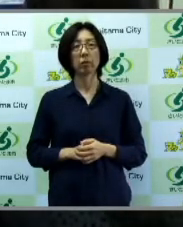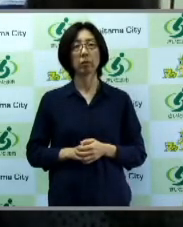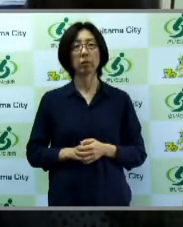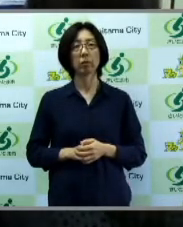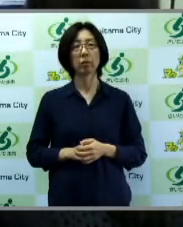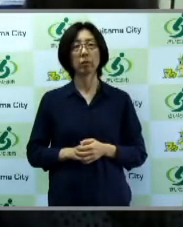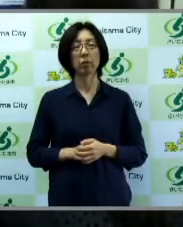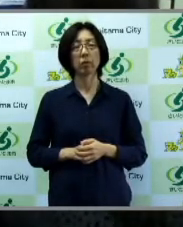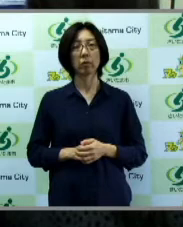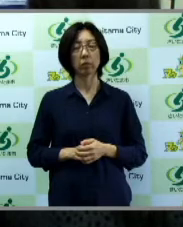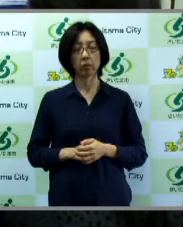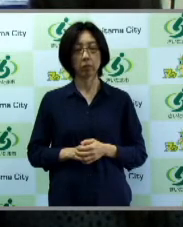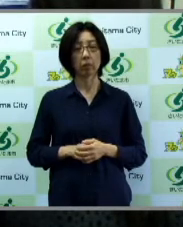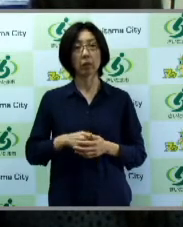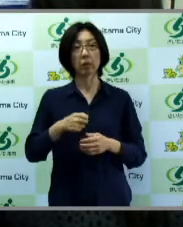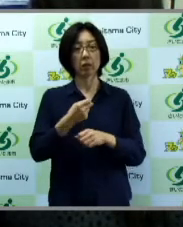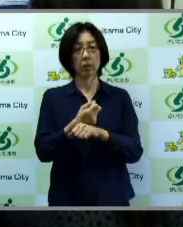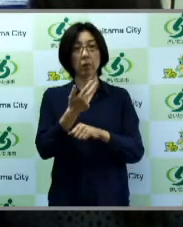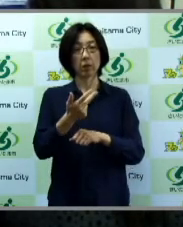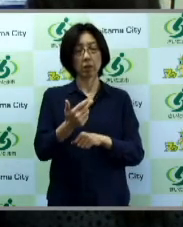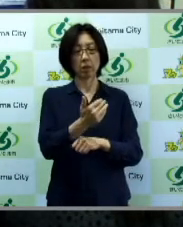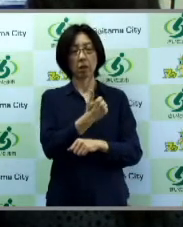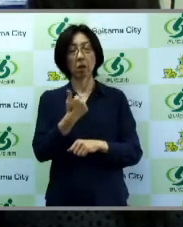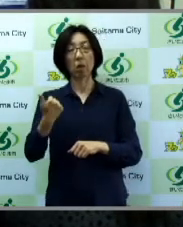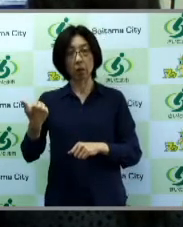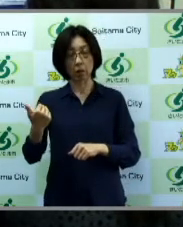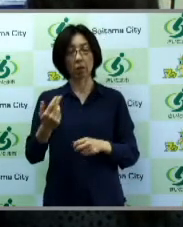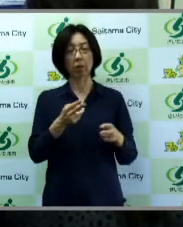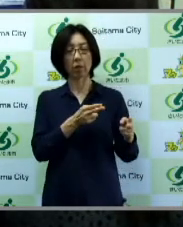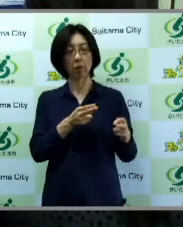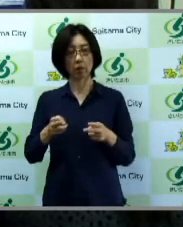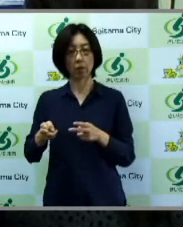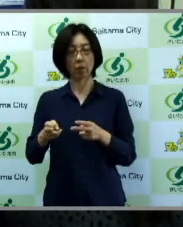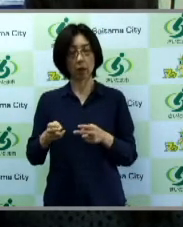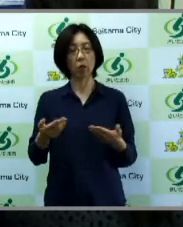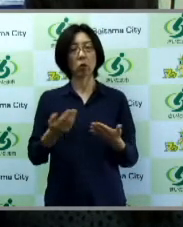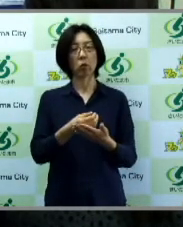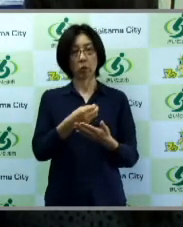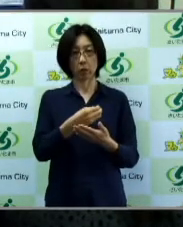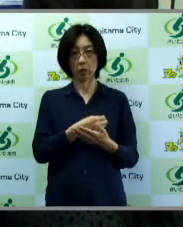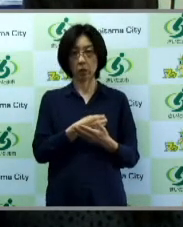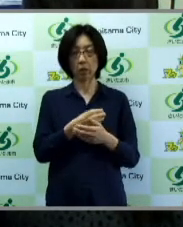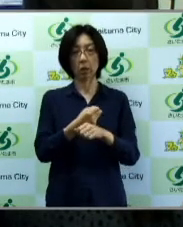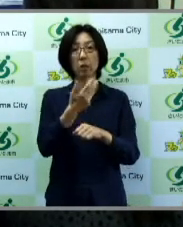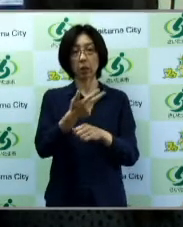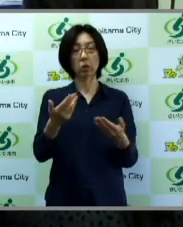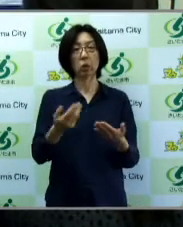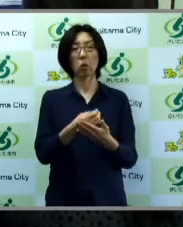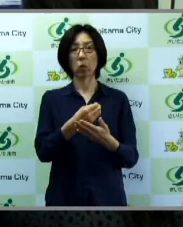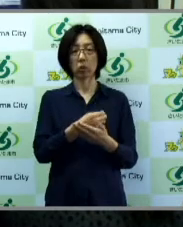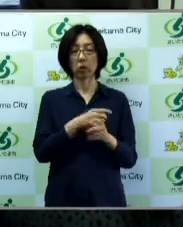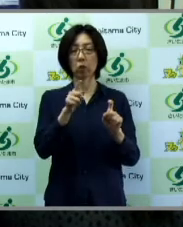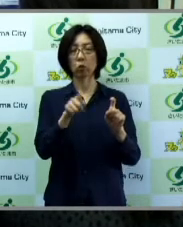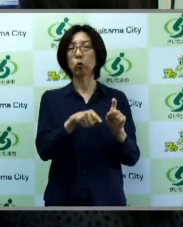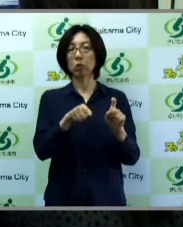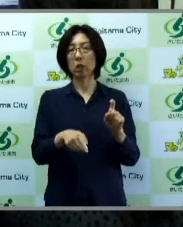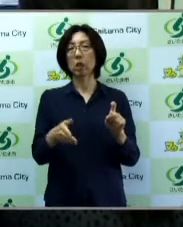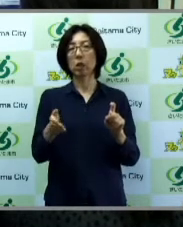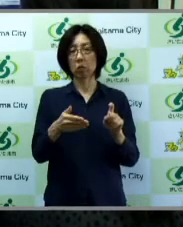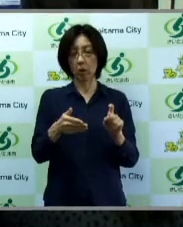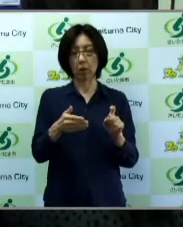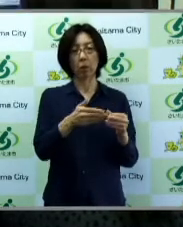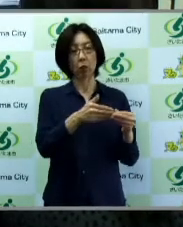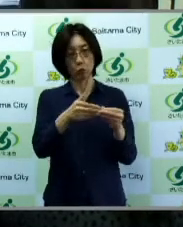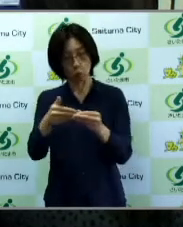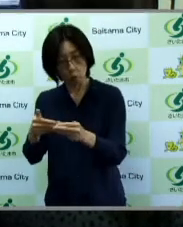市側の体制ですが、10人程度の市の職員は誘導等を含めて行っている